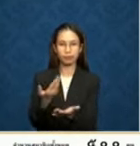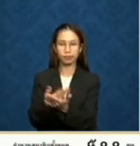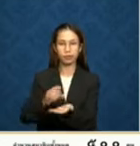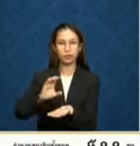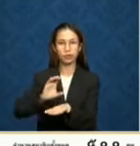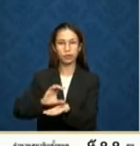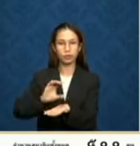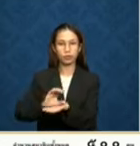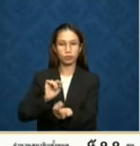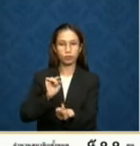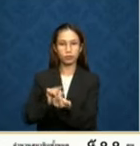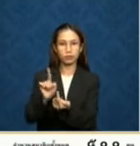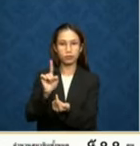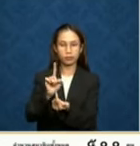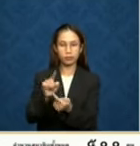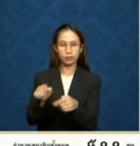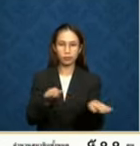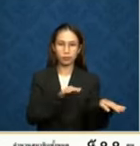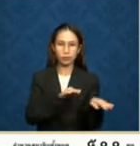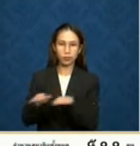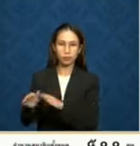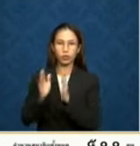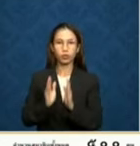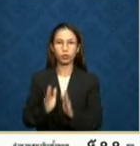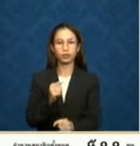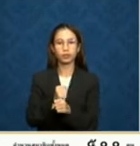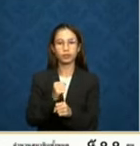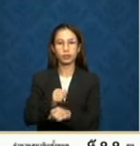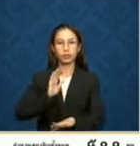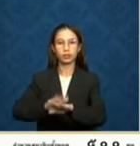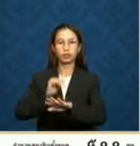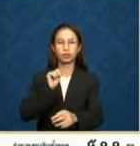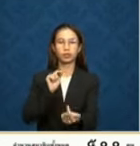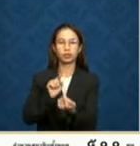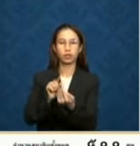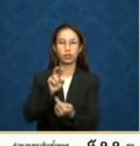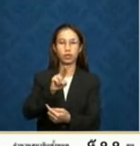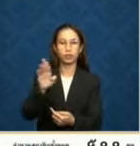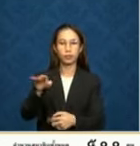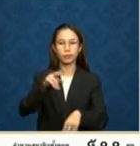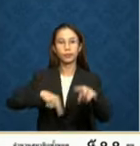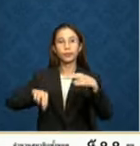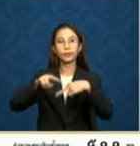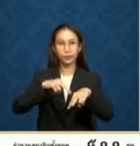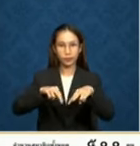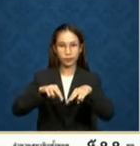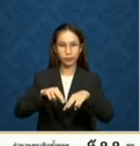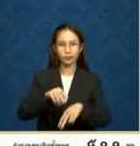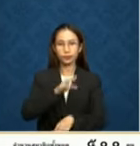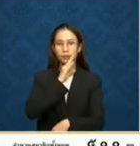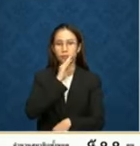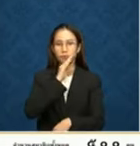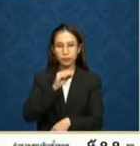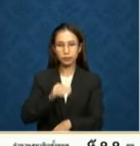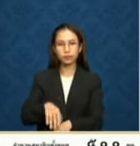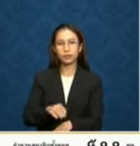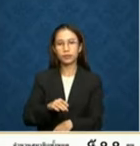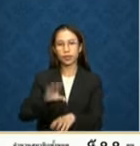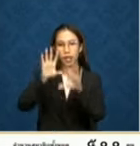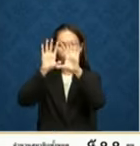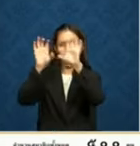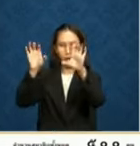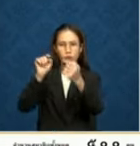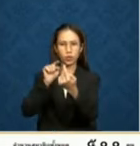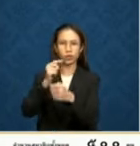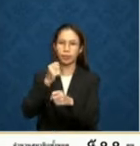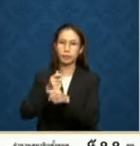บประมาณ ยัมีเรองความพร้อของบุคลากร หอความเชี่วชาญในระบบบำรุงรักษาที่ยไ Public Cloud ก็ทำได้ดกวาหนวยงาน